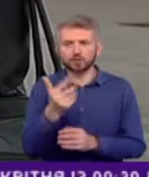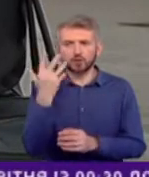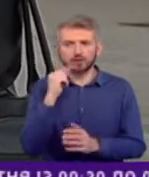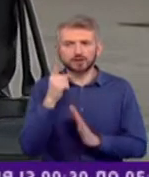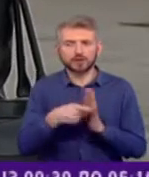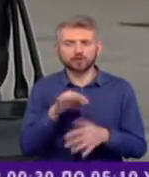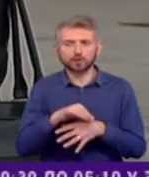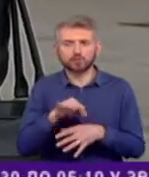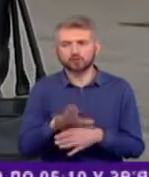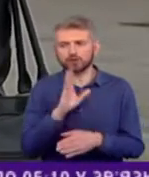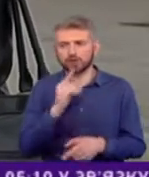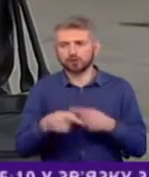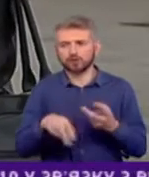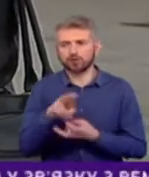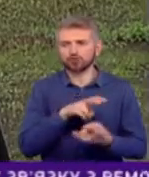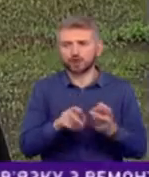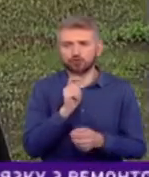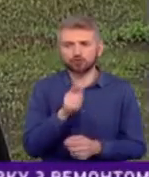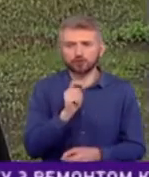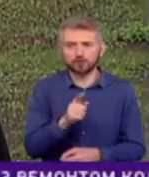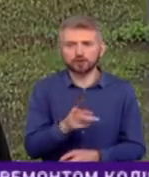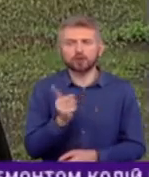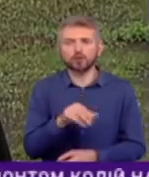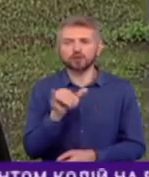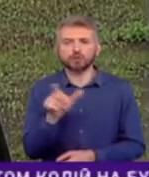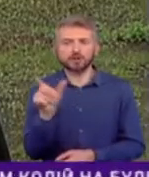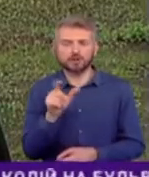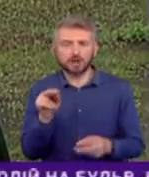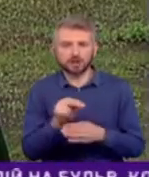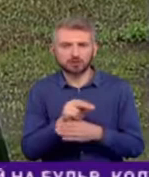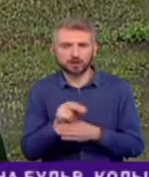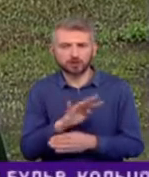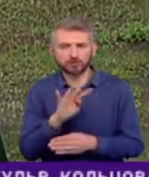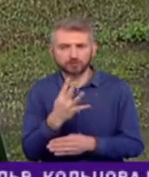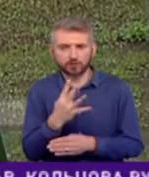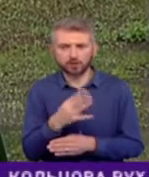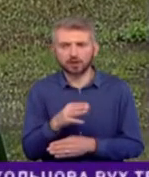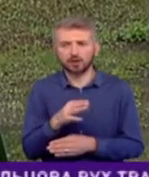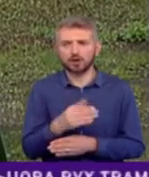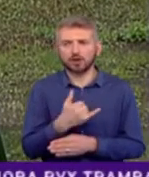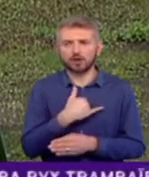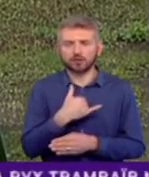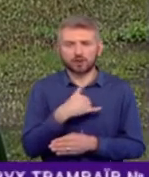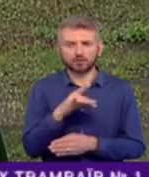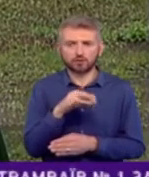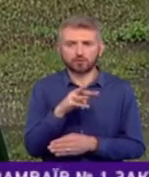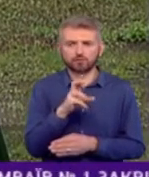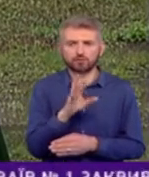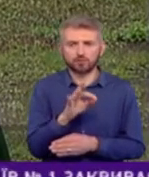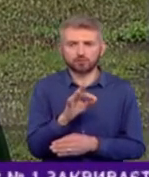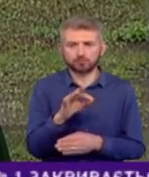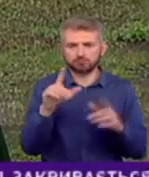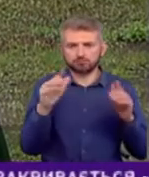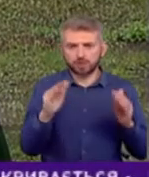про хворобу, жінка постійно шукає донорів. То у нього хіміотерапія четверта, у нас тромбоконцентрати падають, їх треба немедленно